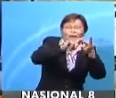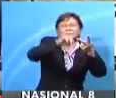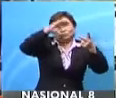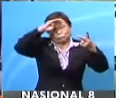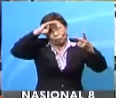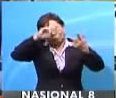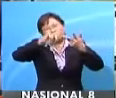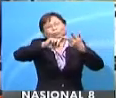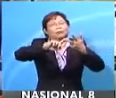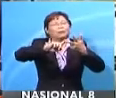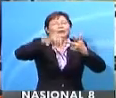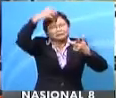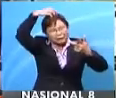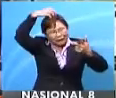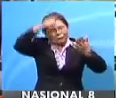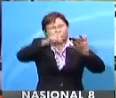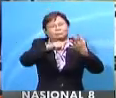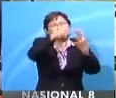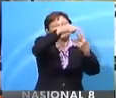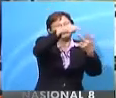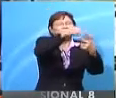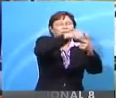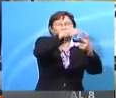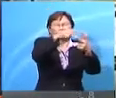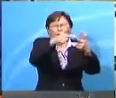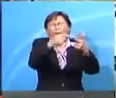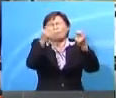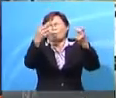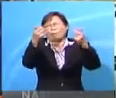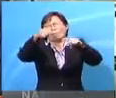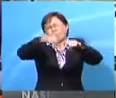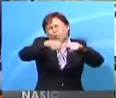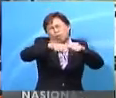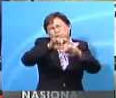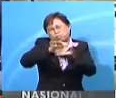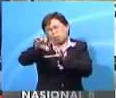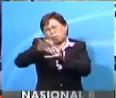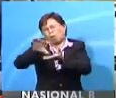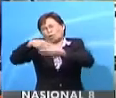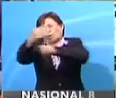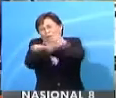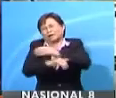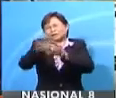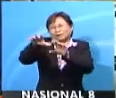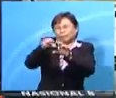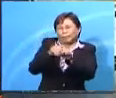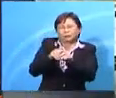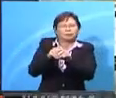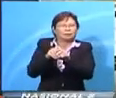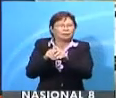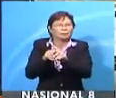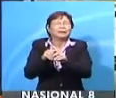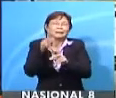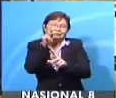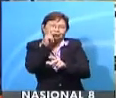Johor, ya, Selangor. Ini antara negeri-negeri yang banyak bergantung kepada pelabur asing, termasuklah Kulim, ya, di Kedah,